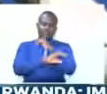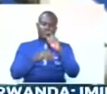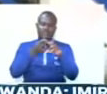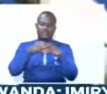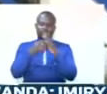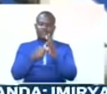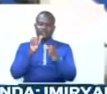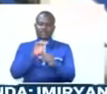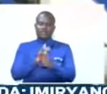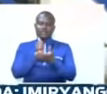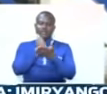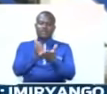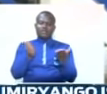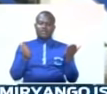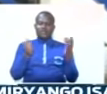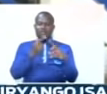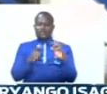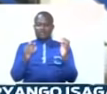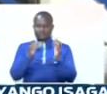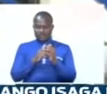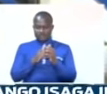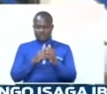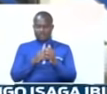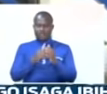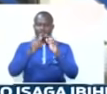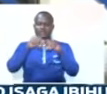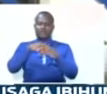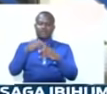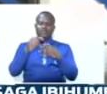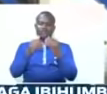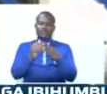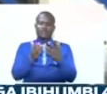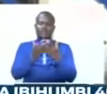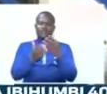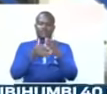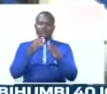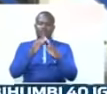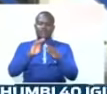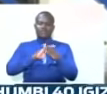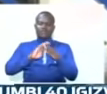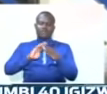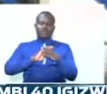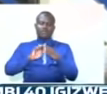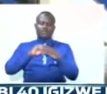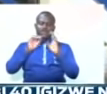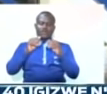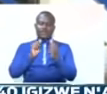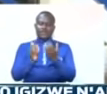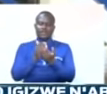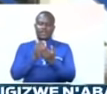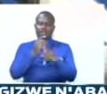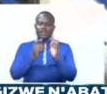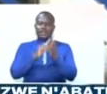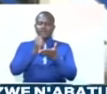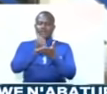muzi turimo tunabafashamo ariko noneho hakazamo n'ibijyanye kubaka ishoramari mu buhinzi n'ubworozi no